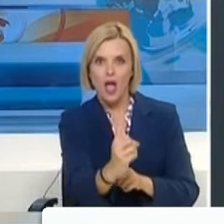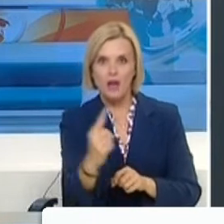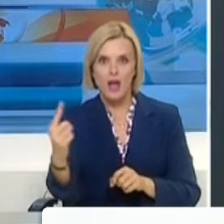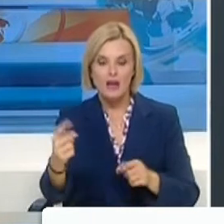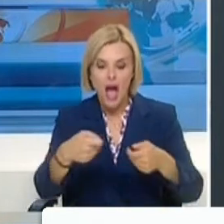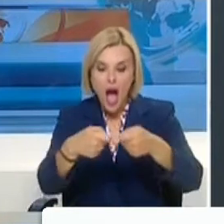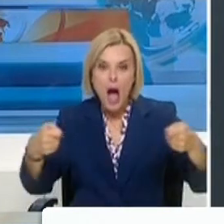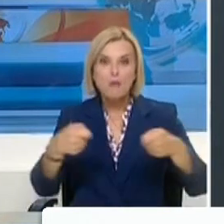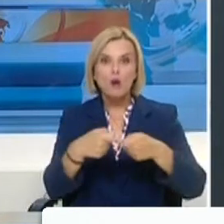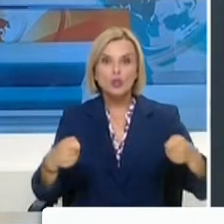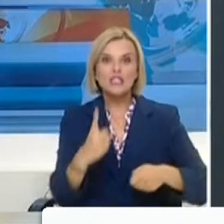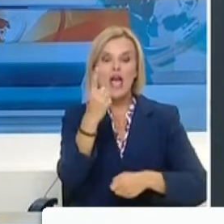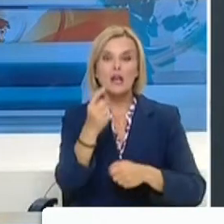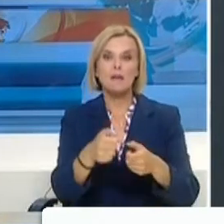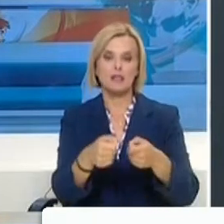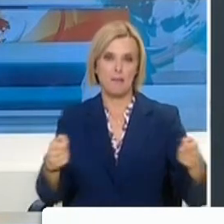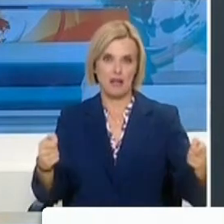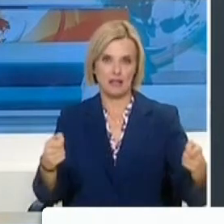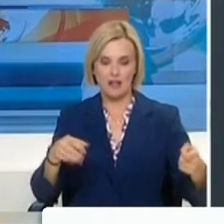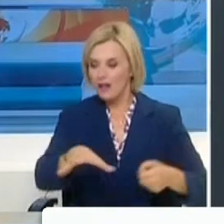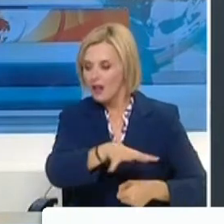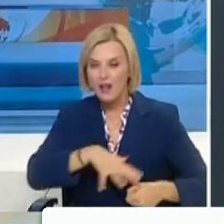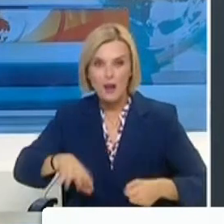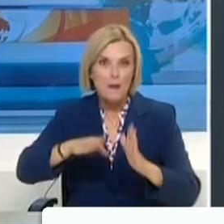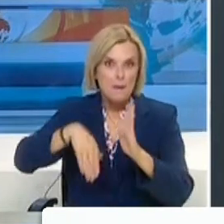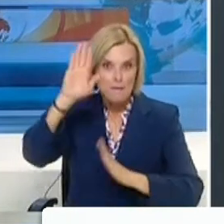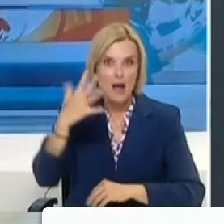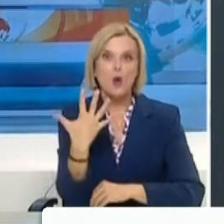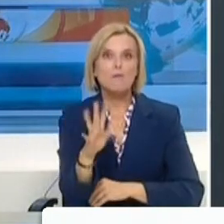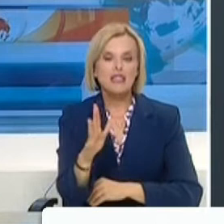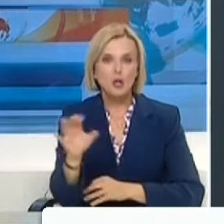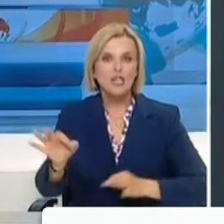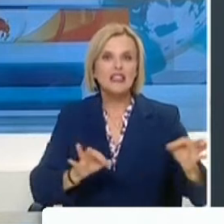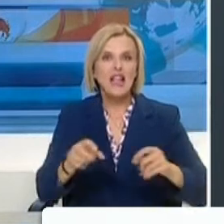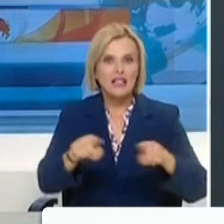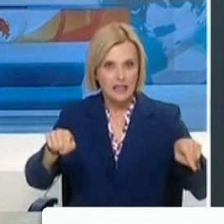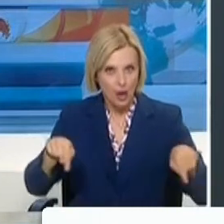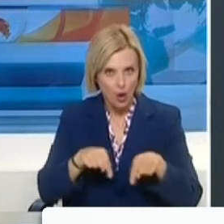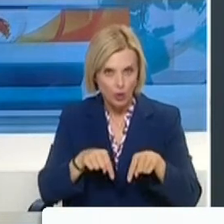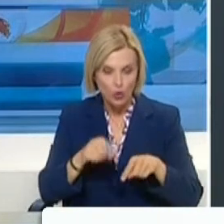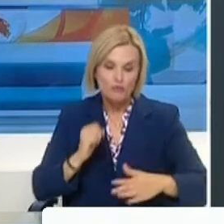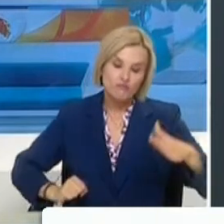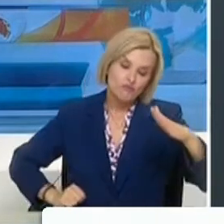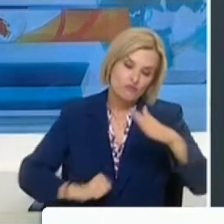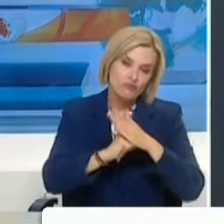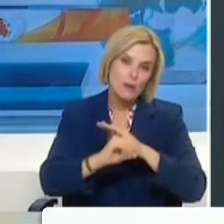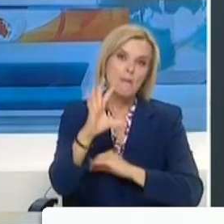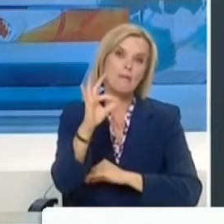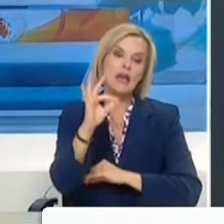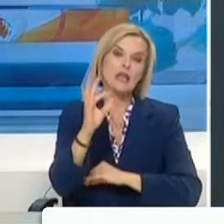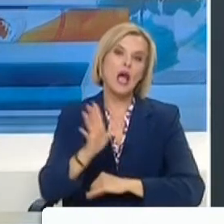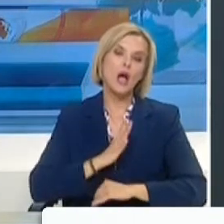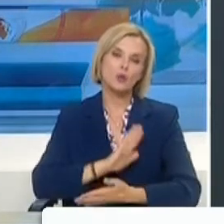τους προς όλες τις κατευθύνσεις. Για τους χώρους λατρείας που είναι άνω των 500 τετραγωνικών, ο μέγιστος επιτρεπόμενος αριθμός